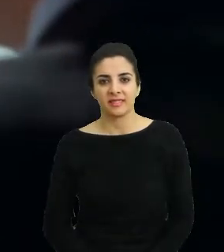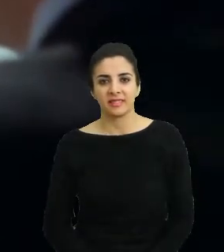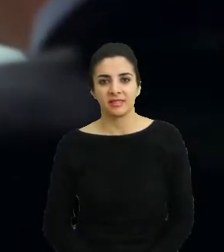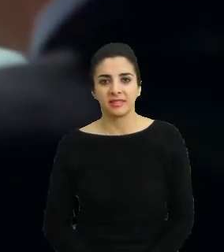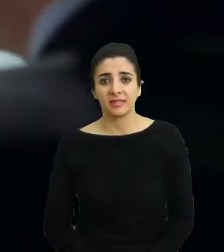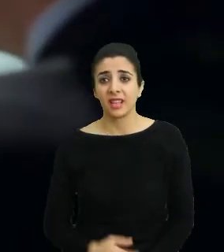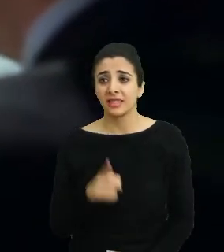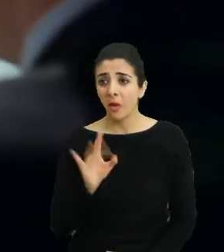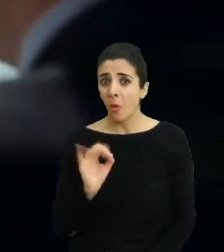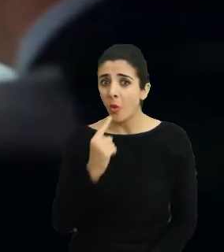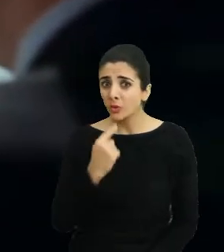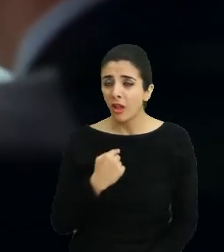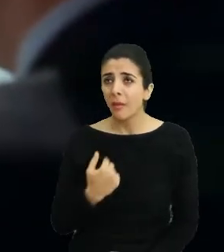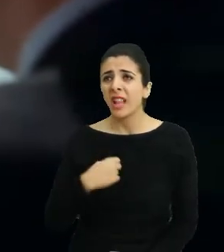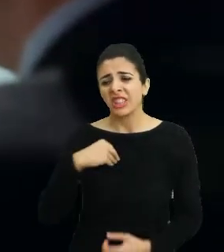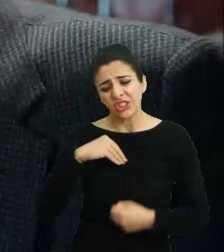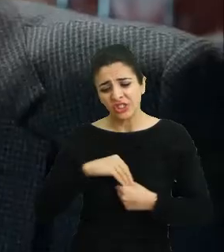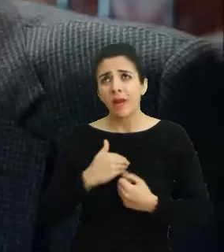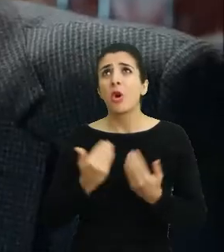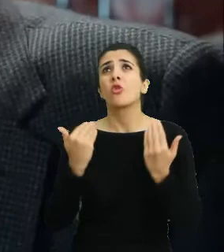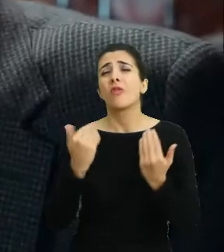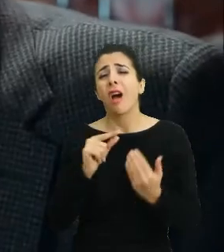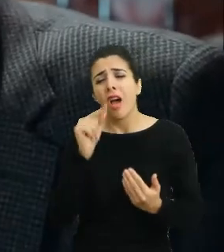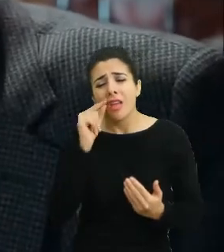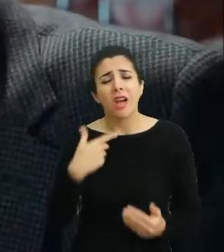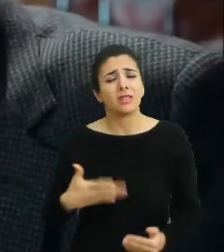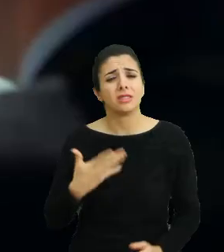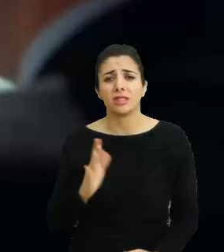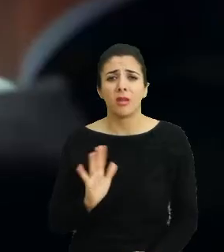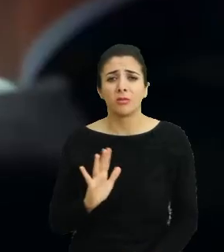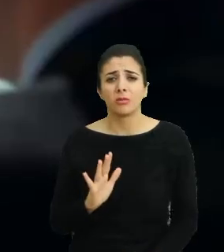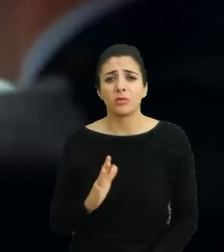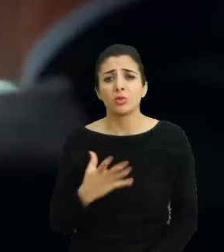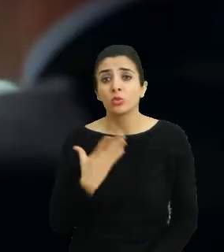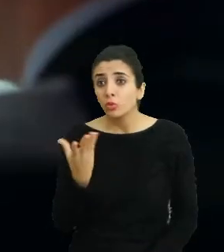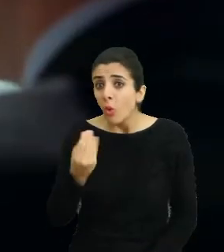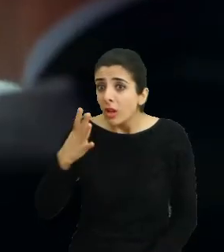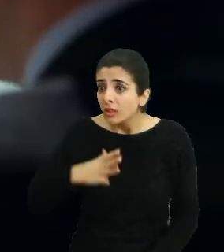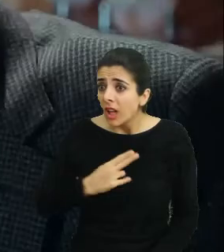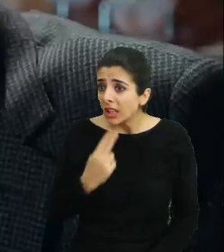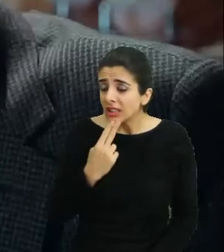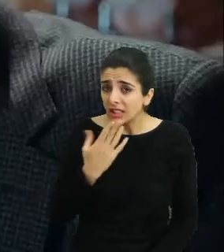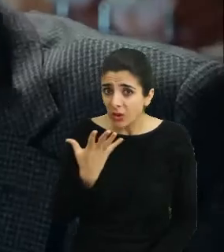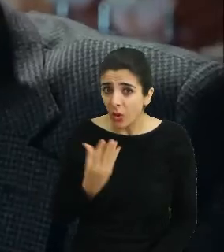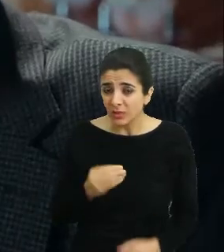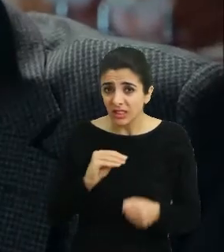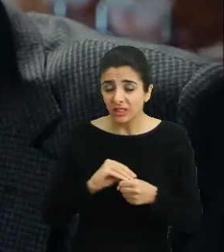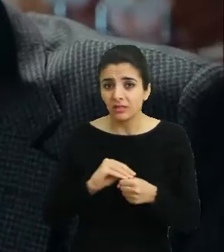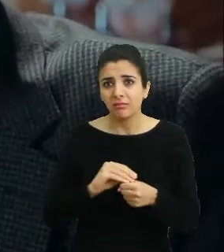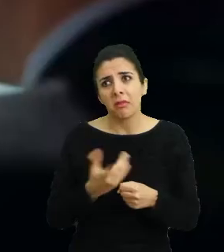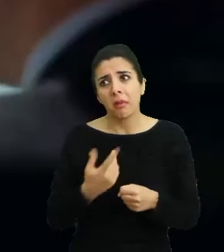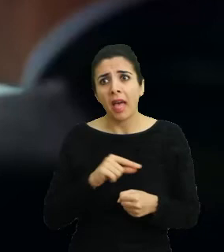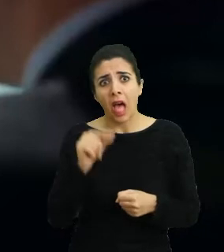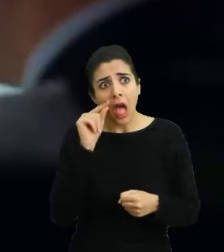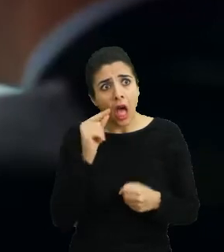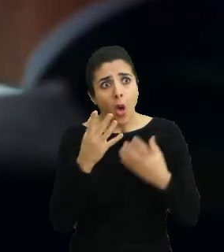Sen böyle söyledikçe içimden hep dua ediyorum erkek olmasın diye. O kadar çok istiyorsun ki kız olmasını. Sanki